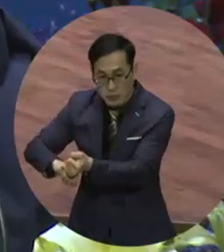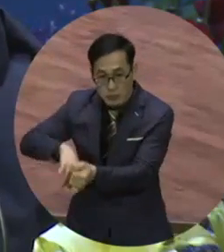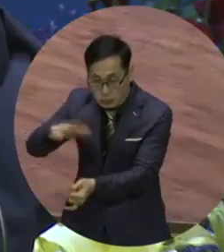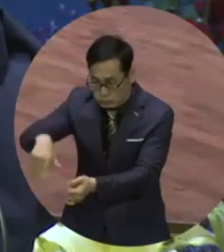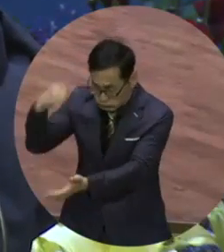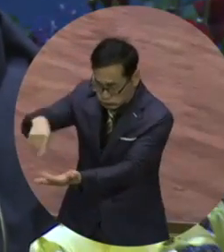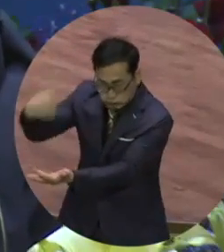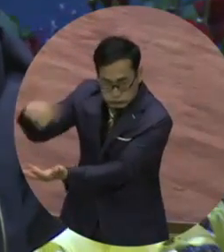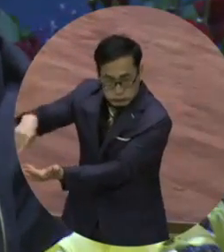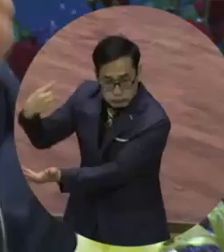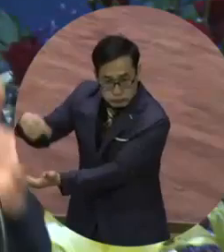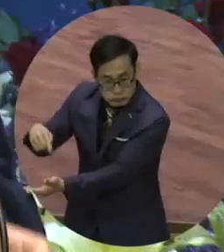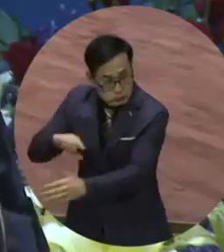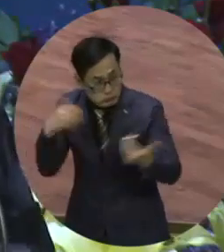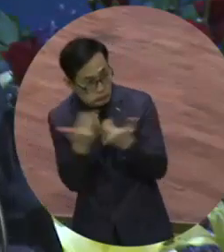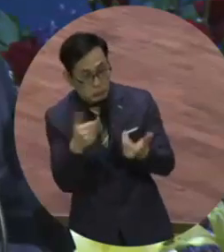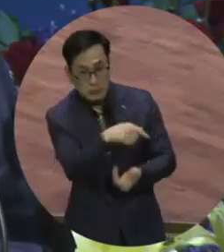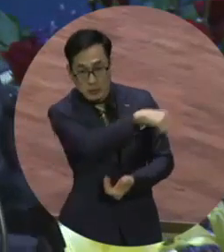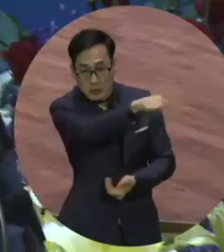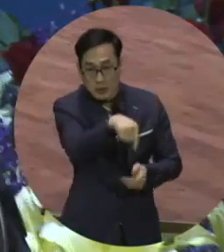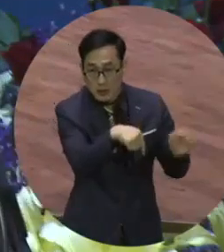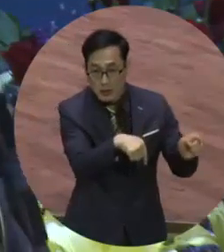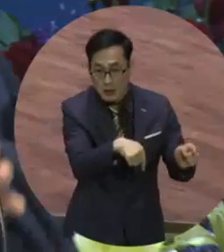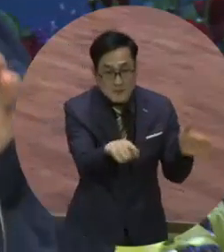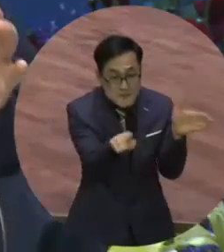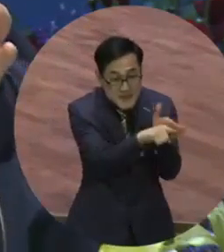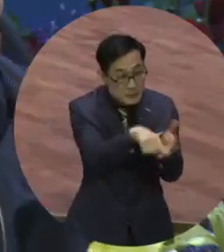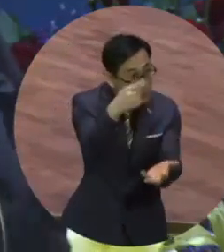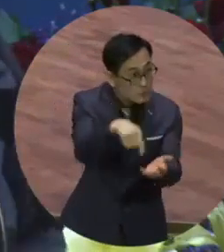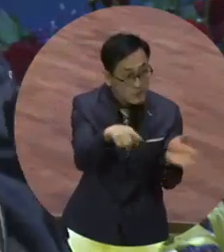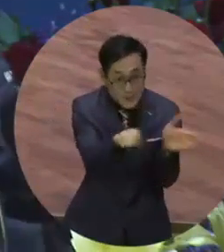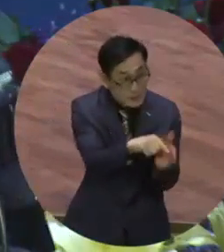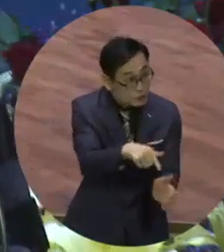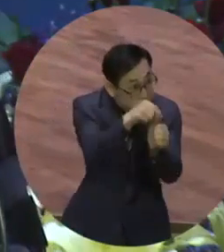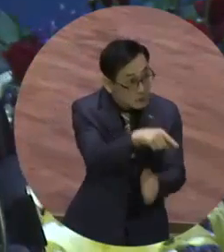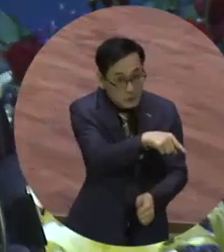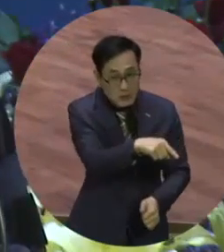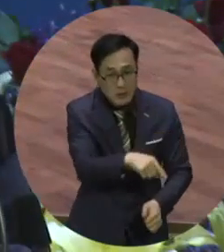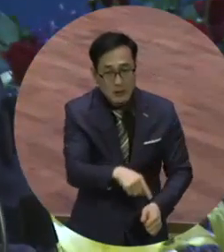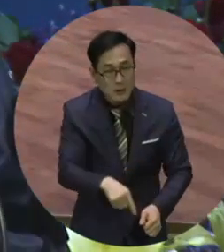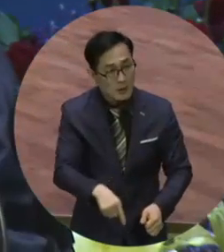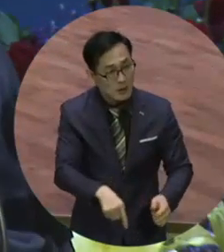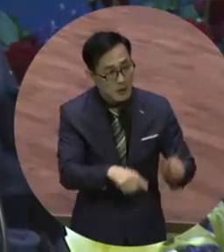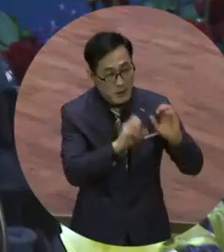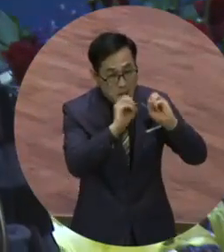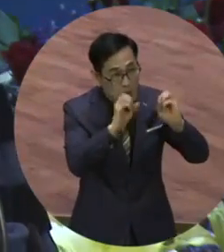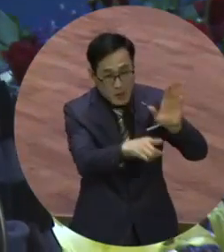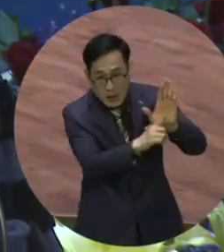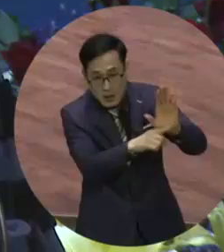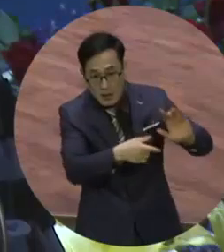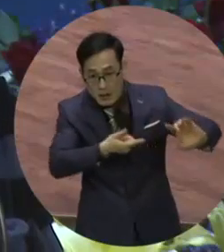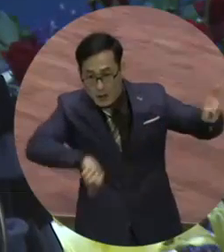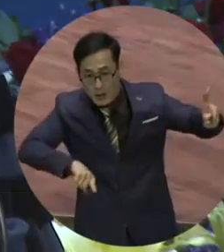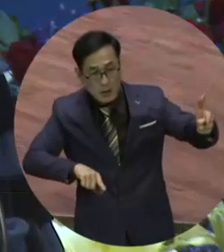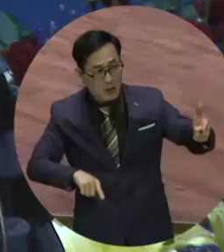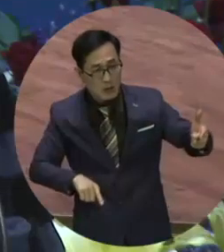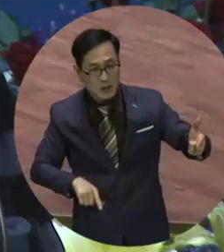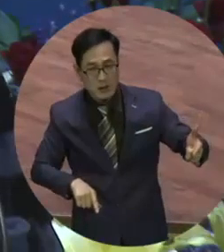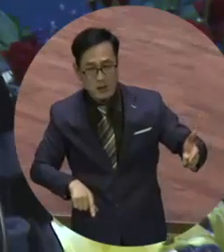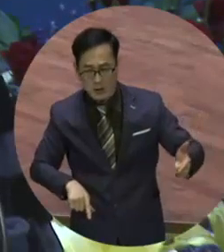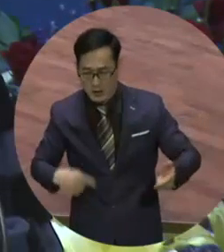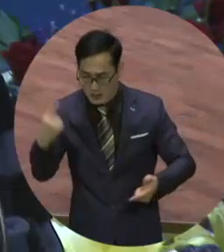당시 종교 지도자들이 완전히 입장이 곤란하게 된 거예요. 정반대의 말을 바울이